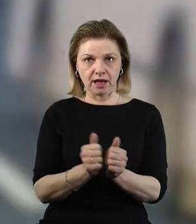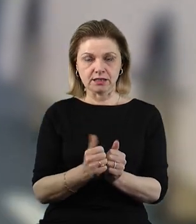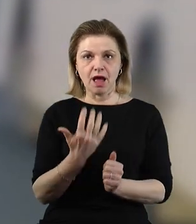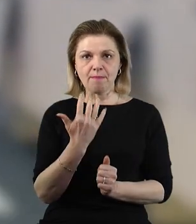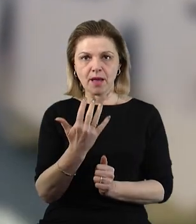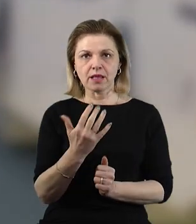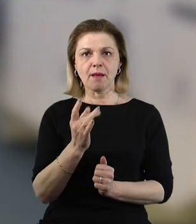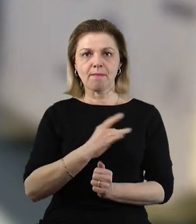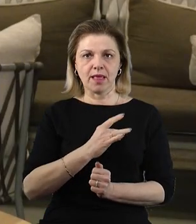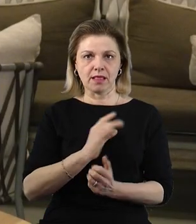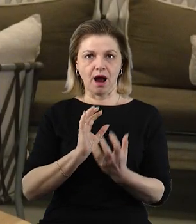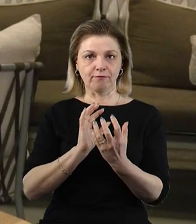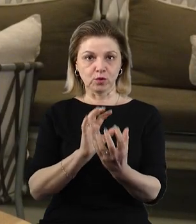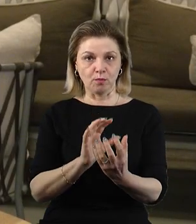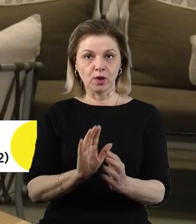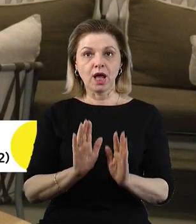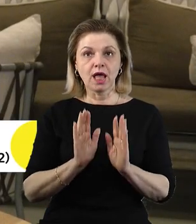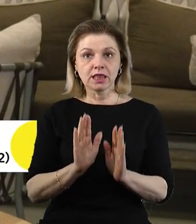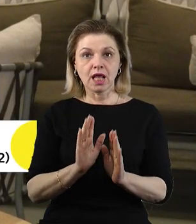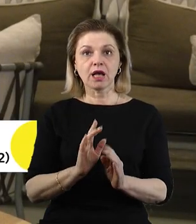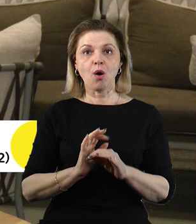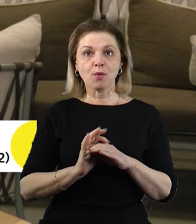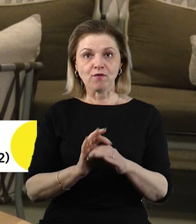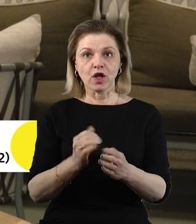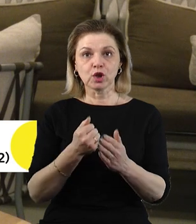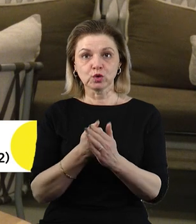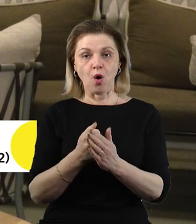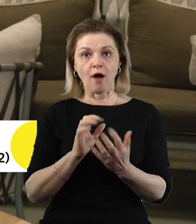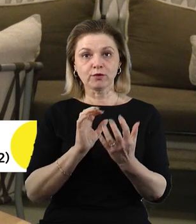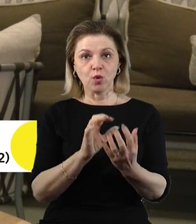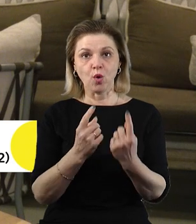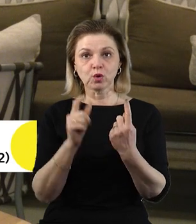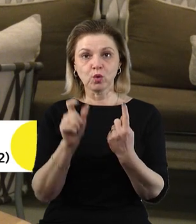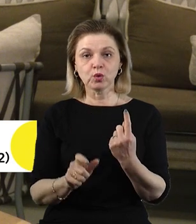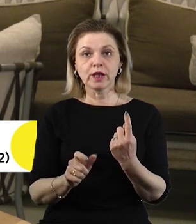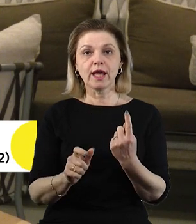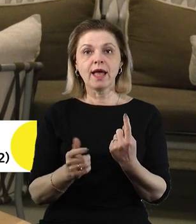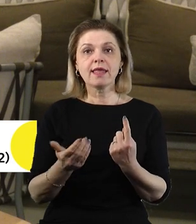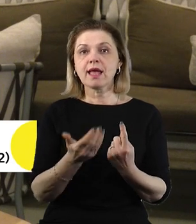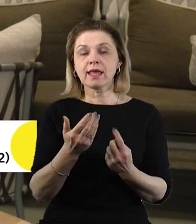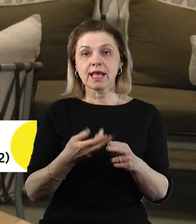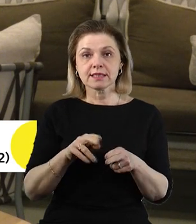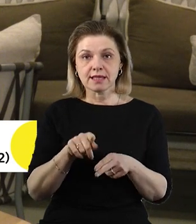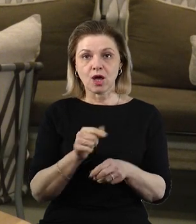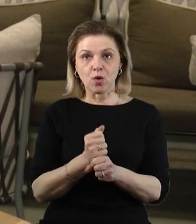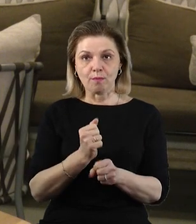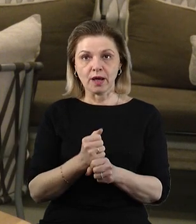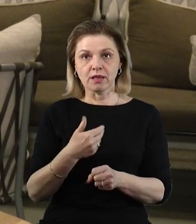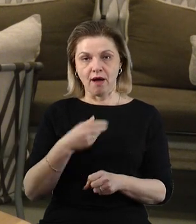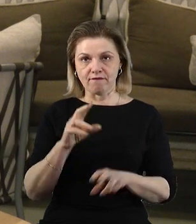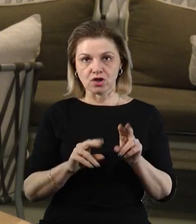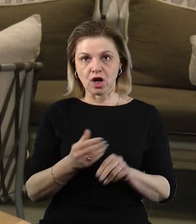цивільних білих автобусів тільки вони провели до автобусів один із людей які це робили я їх